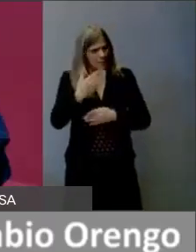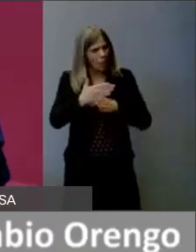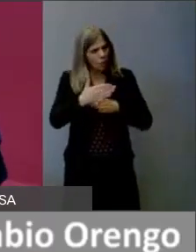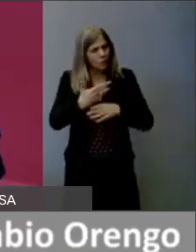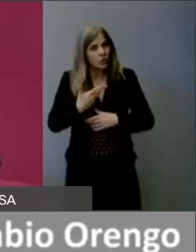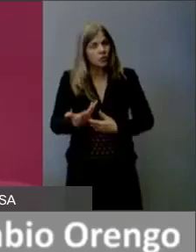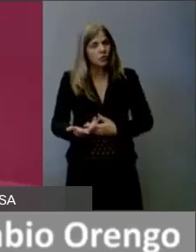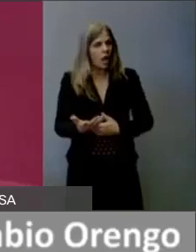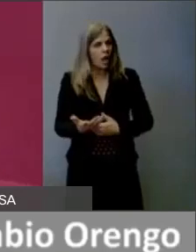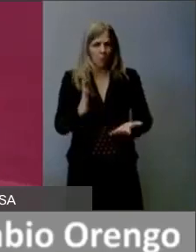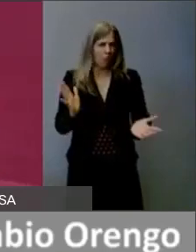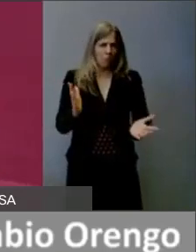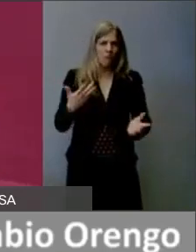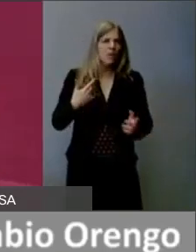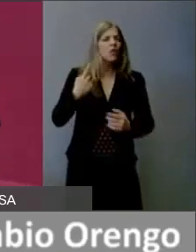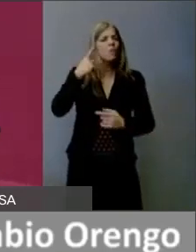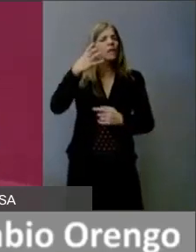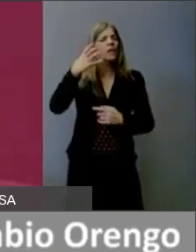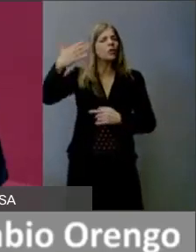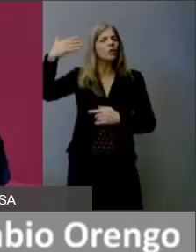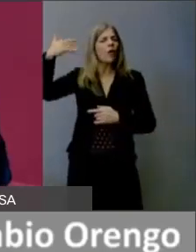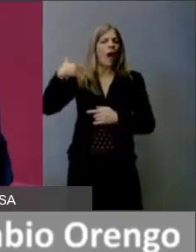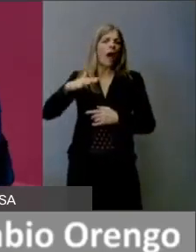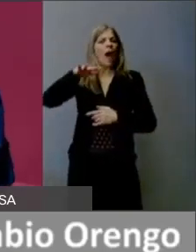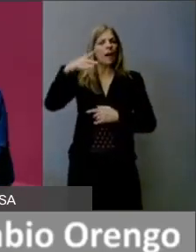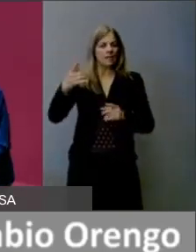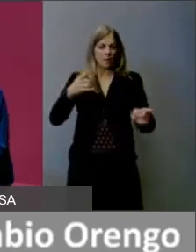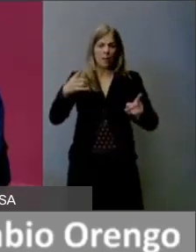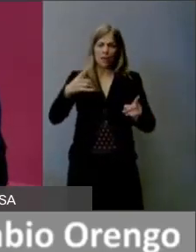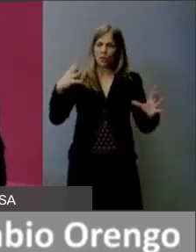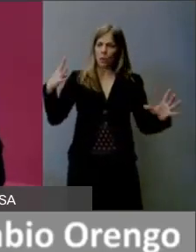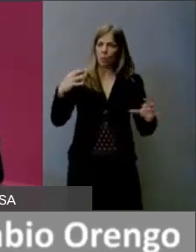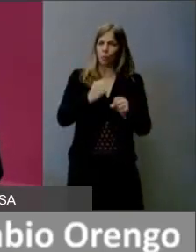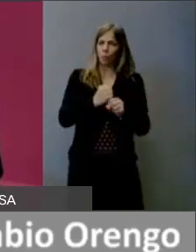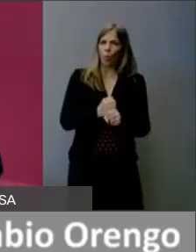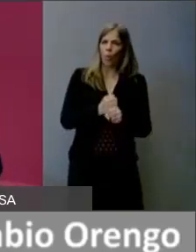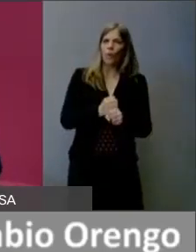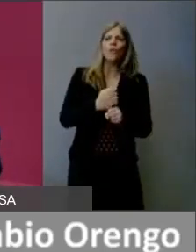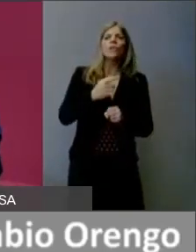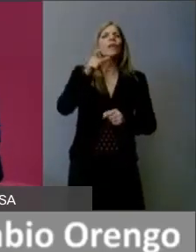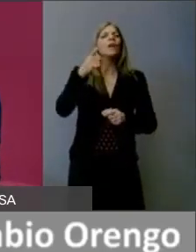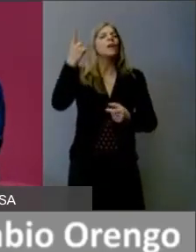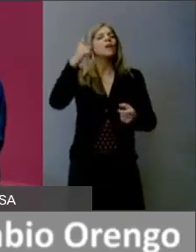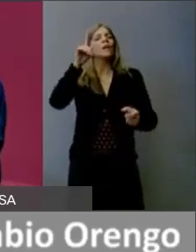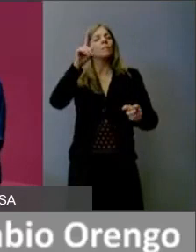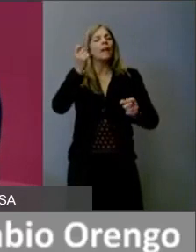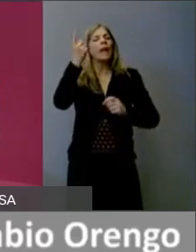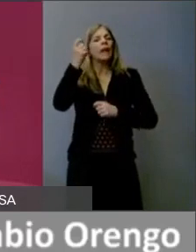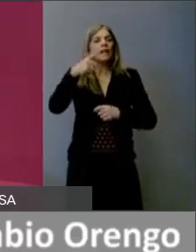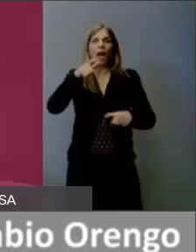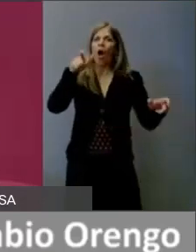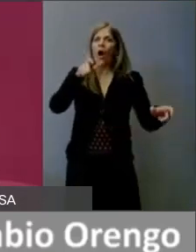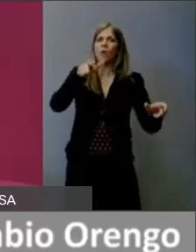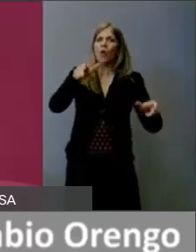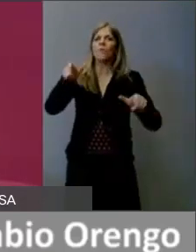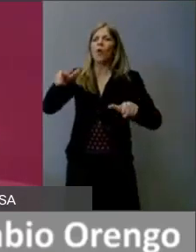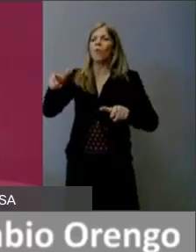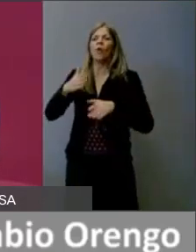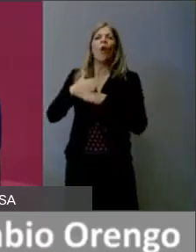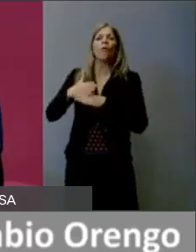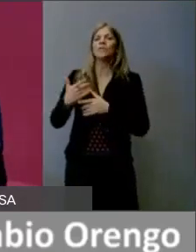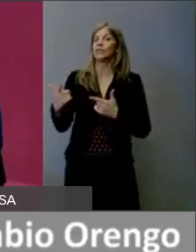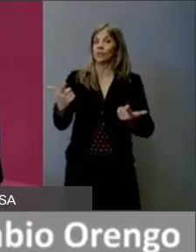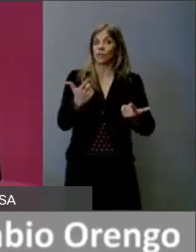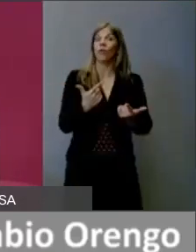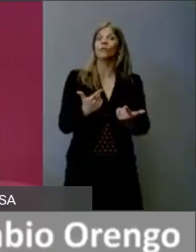bui della nostra storia, dove le scelte venivano imposte e non condivise con la cittadinanza. Insomma, ho parlato con una residente proprietaria e mi dice